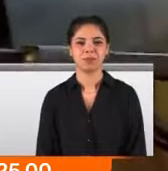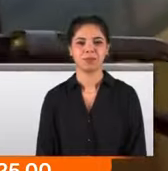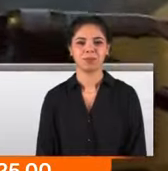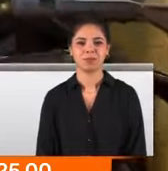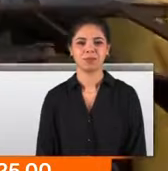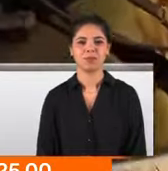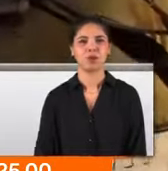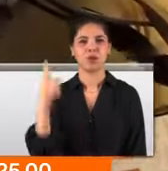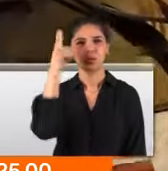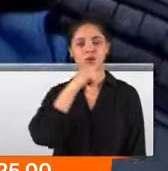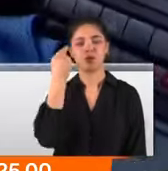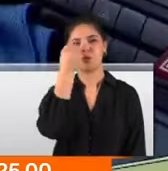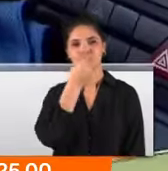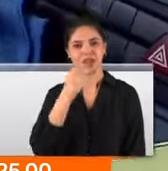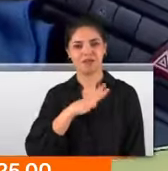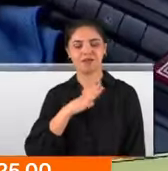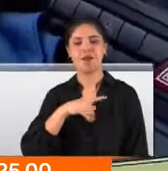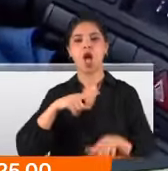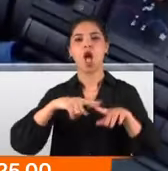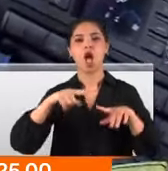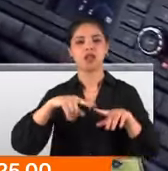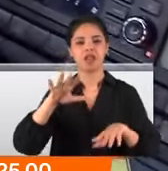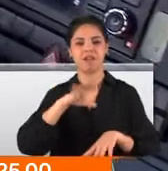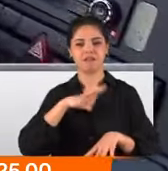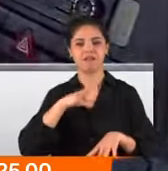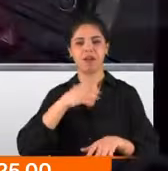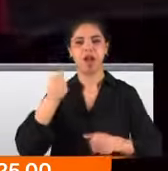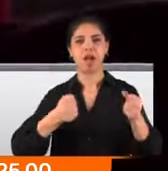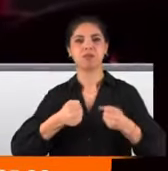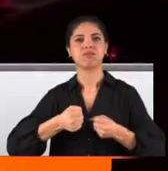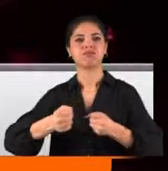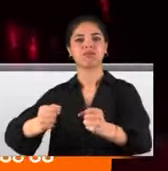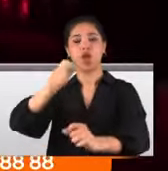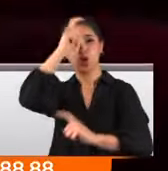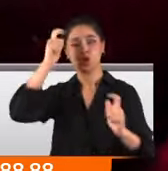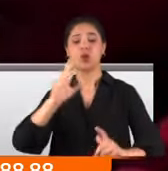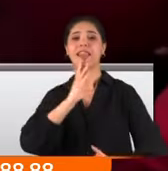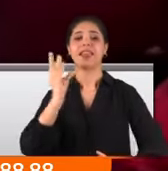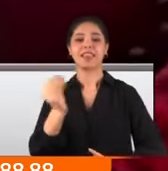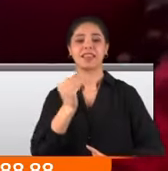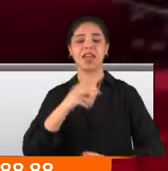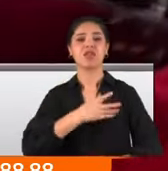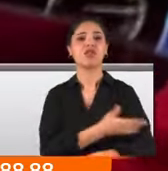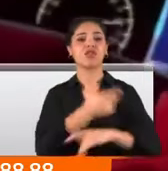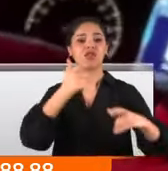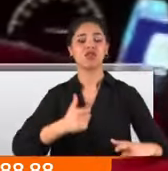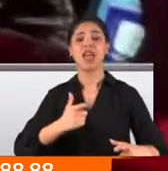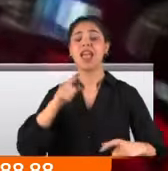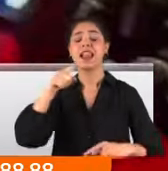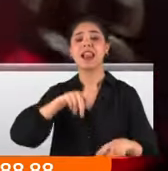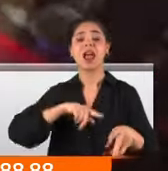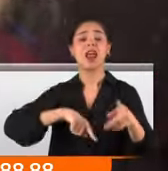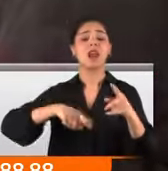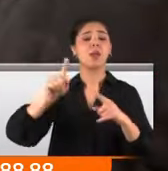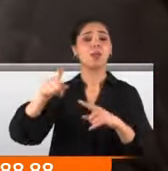Pür makyaj yüzü, ojeli tırnaklarıyla saatlerce direksiyon sallıyor. Türkiye'nin en genç şehirler arası kadın otobüs şoförü